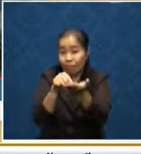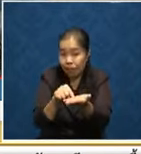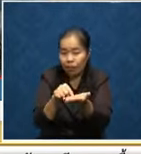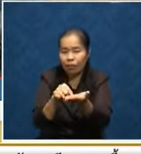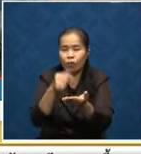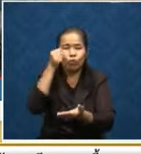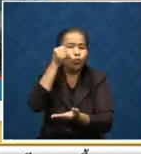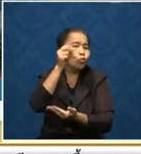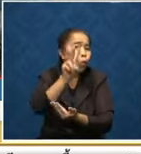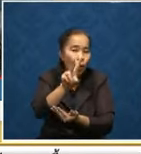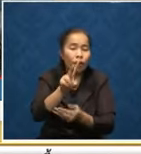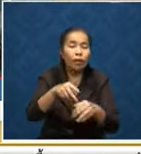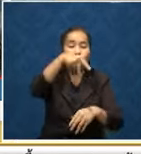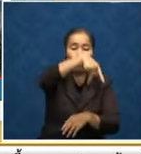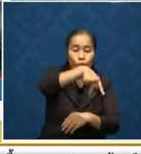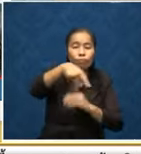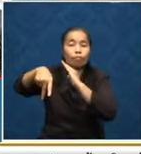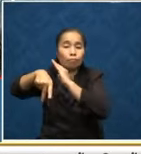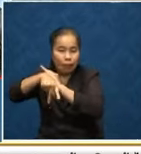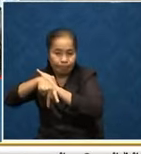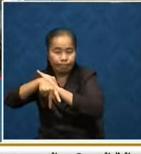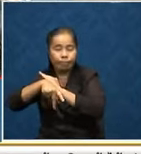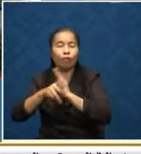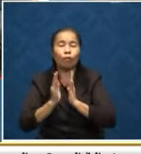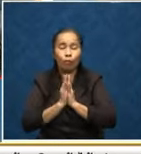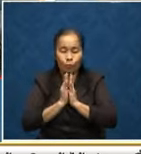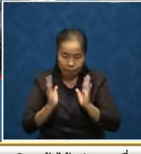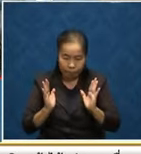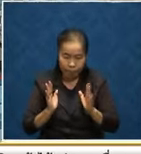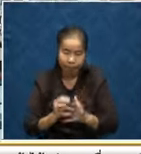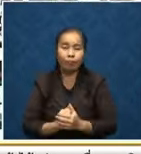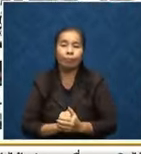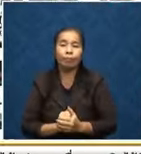ประชุม2วันในวันพุธและวันพฤหัสครับกราบขอบคุณครับ